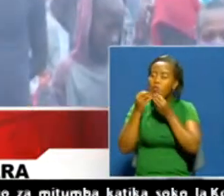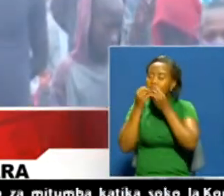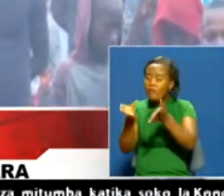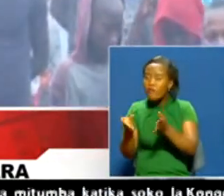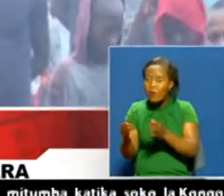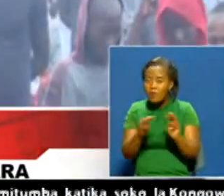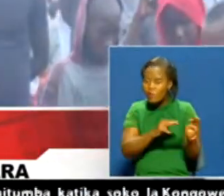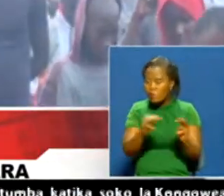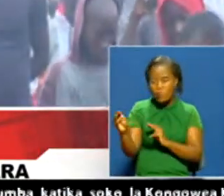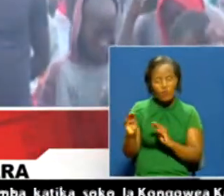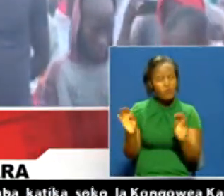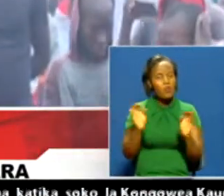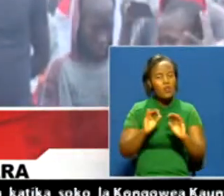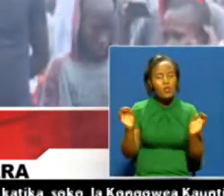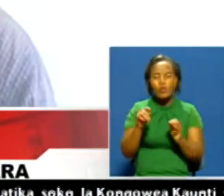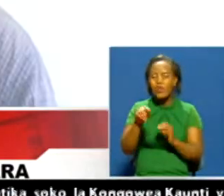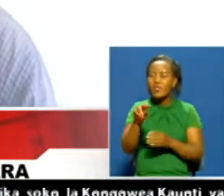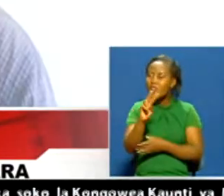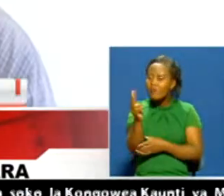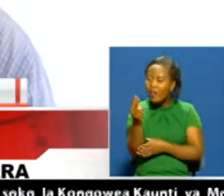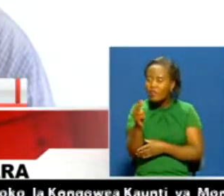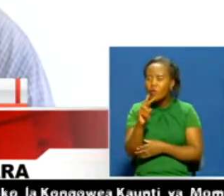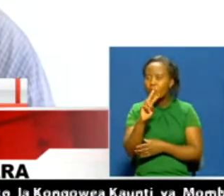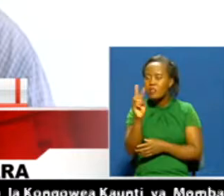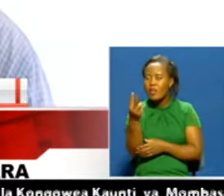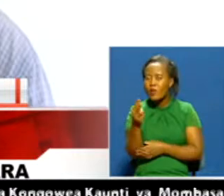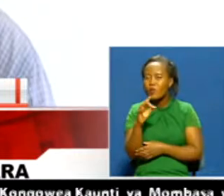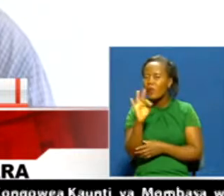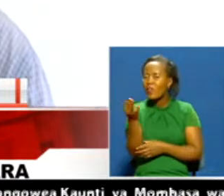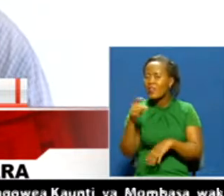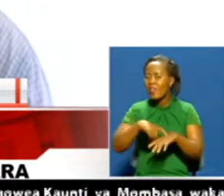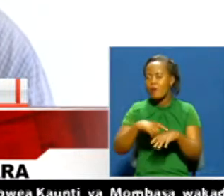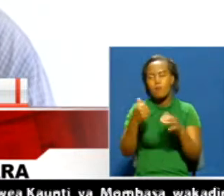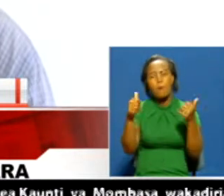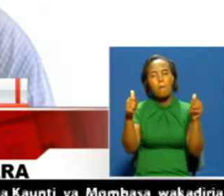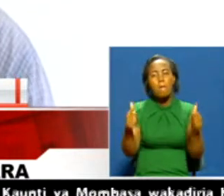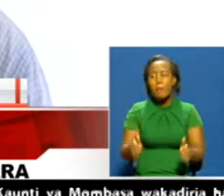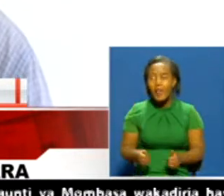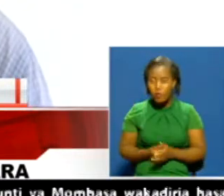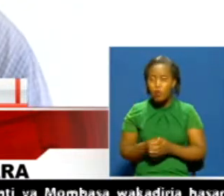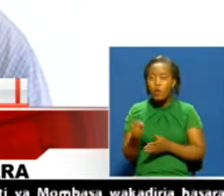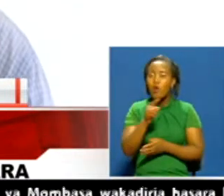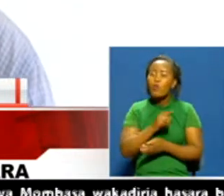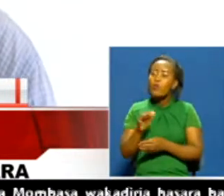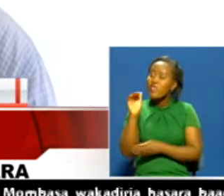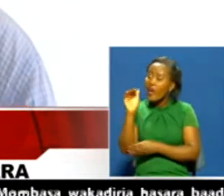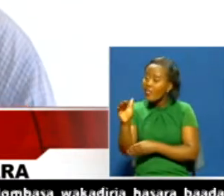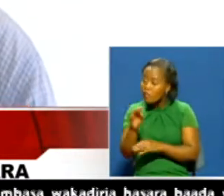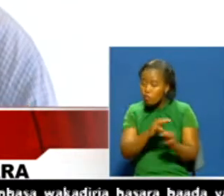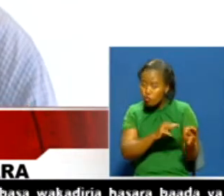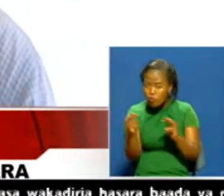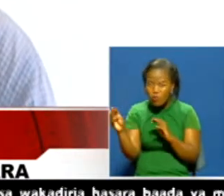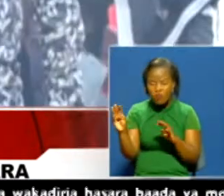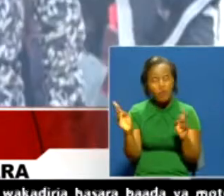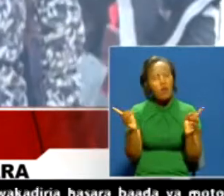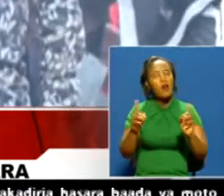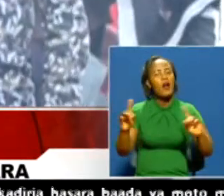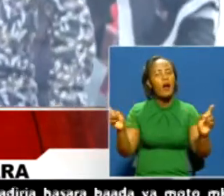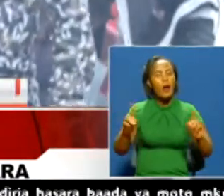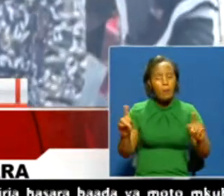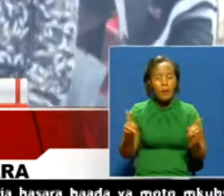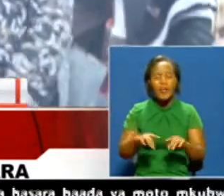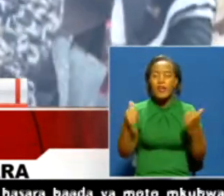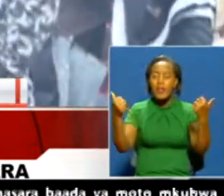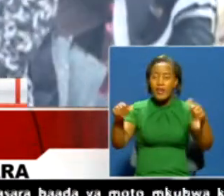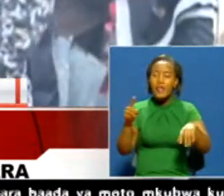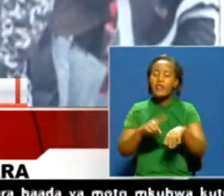nyingi, si mara ya kwanza, si mara ya pili, si mara ya tatu. Hakuna mtu ameambiwa hame pale, wakiwa wanahama tunakuwa na meeting. Hapa